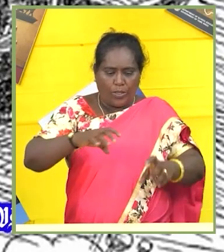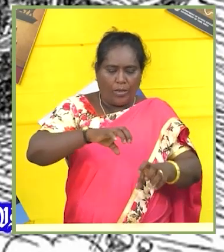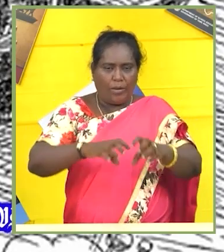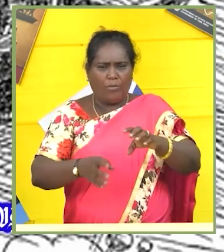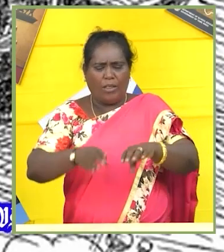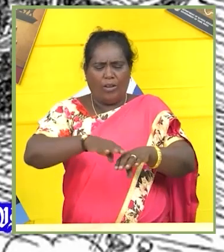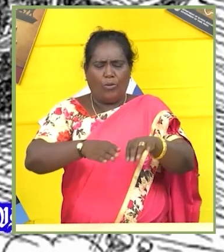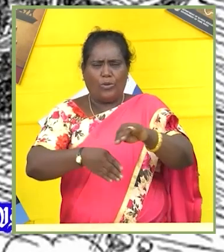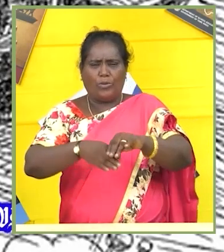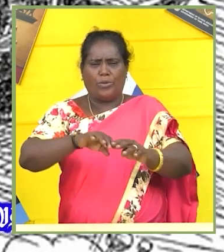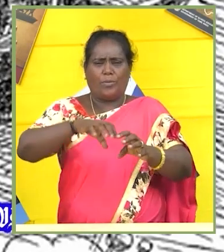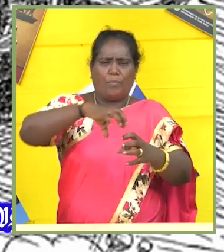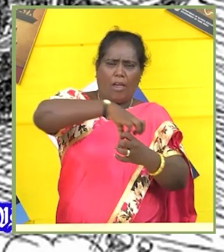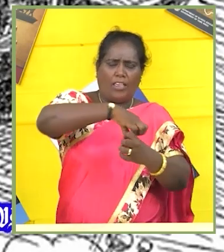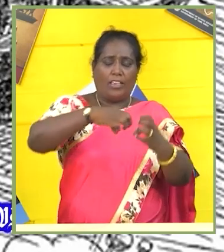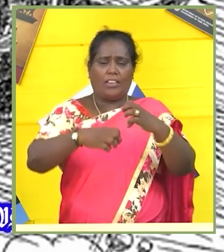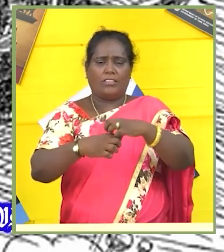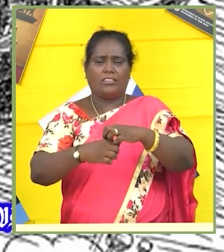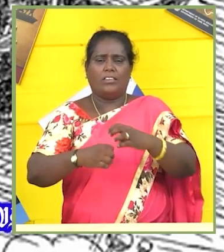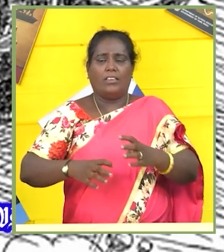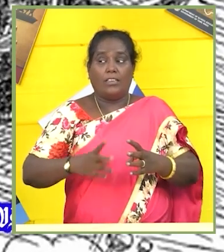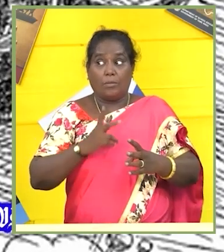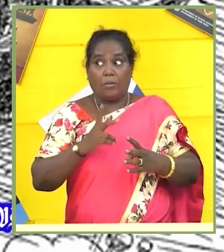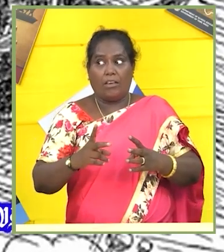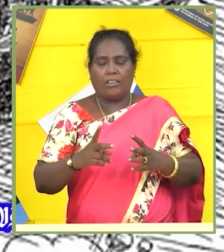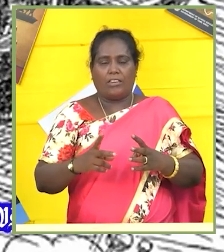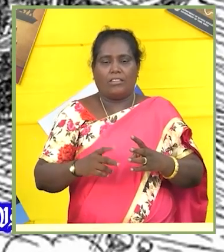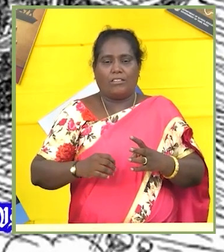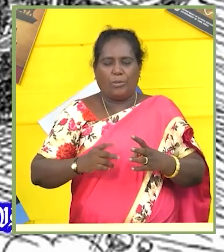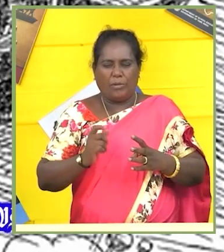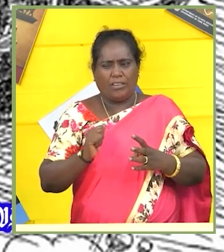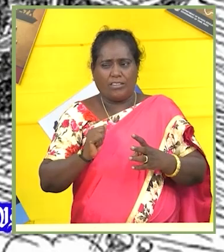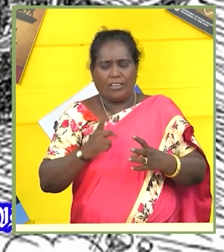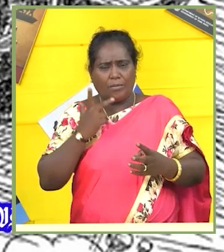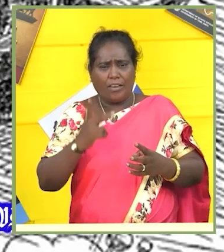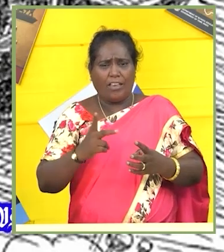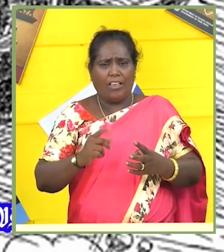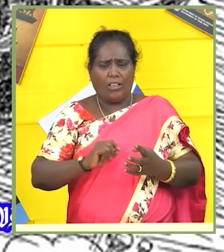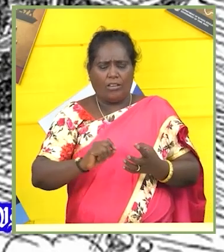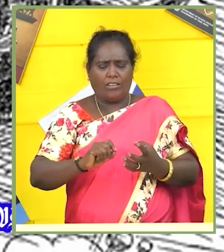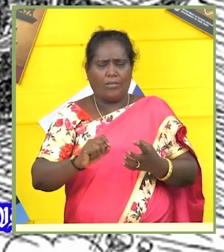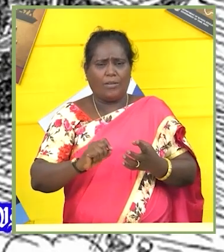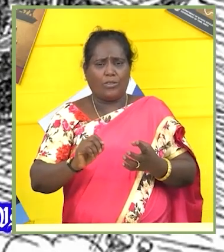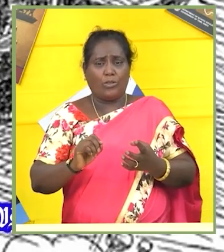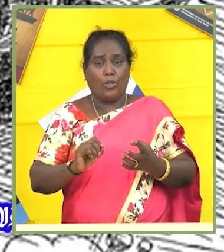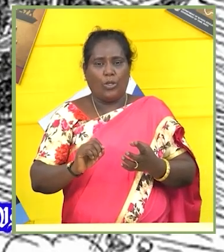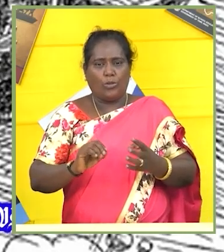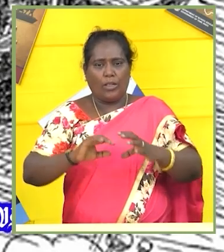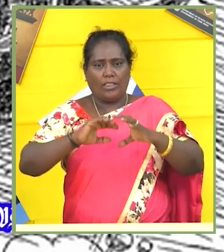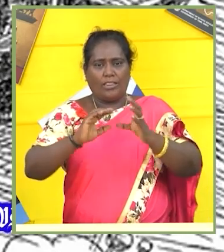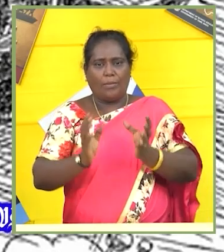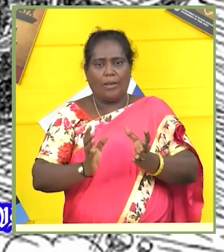காளைகள் களம் புகும், போர்க்களத்துக்குள் புகும், மல்லர் வனப்பு ஒத்தன, மருத நிலத்து